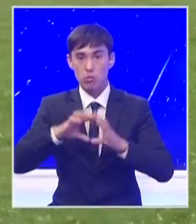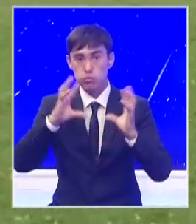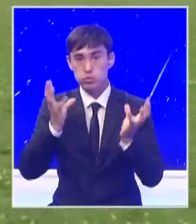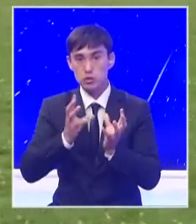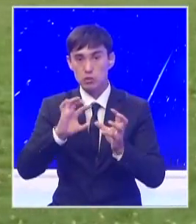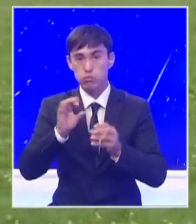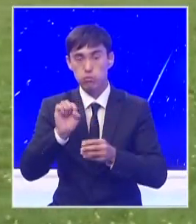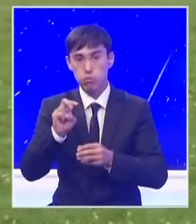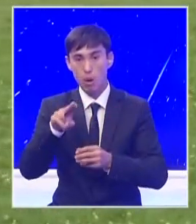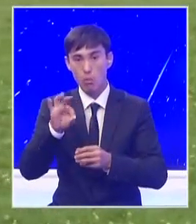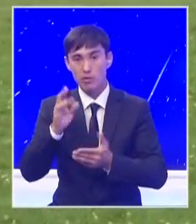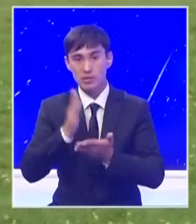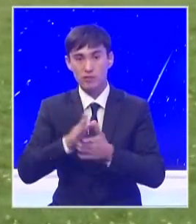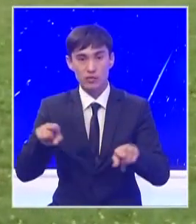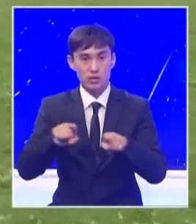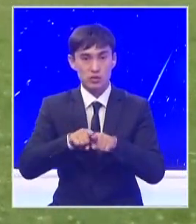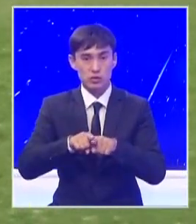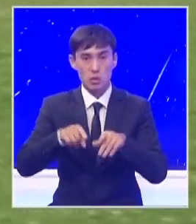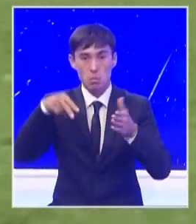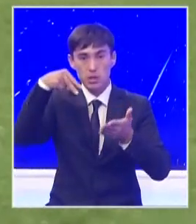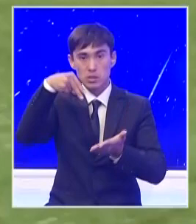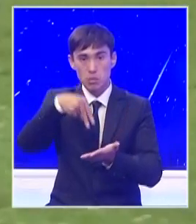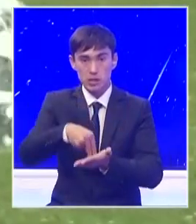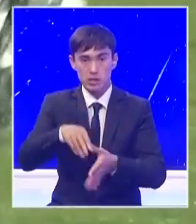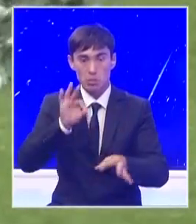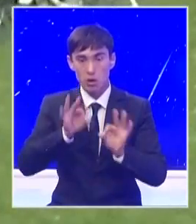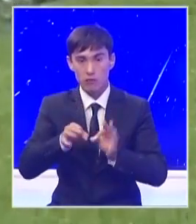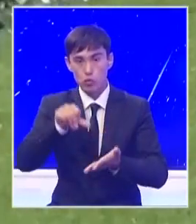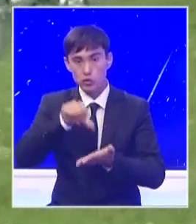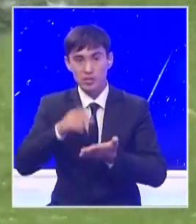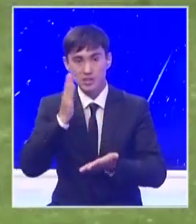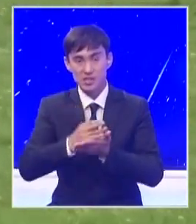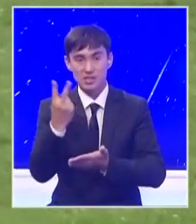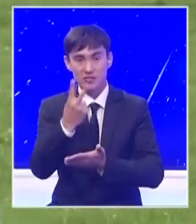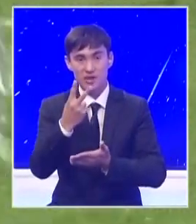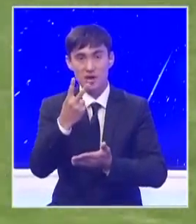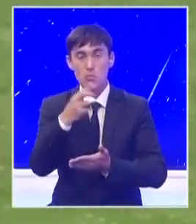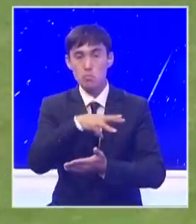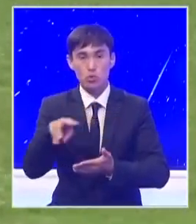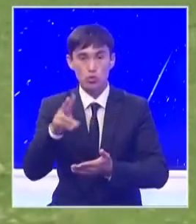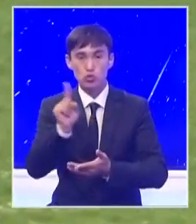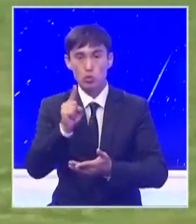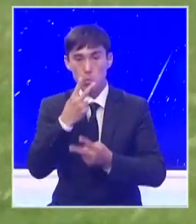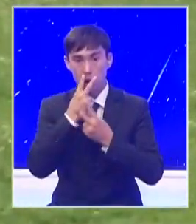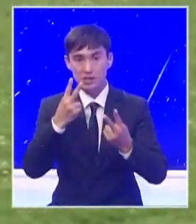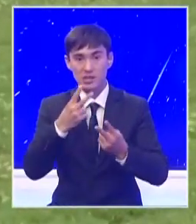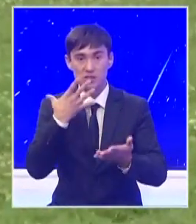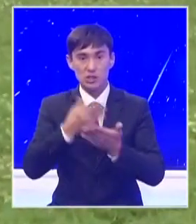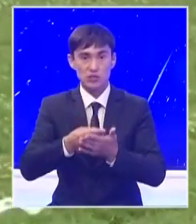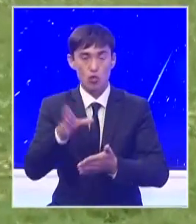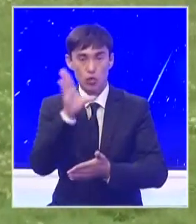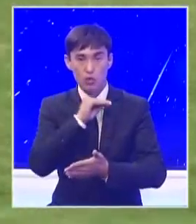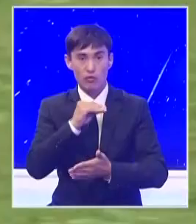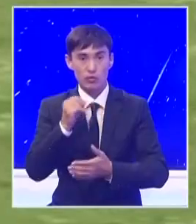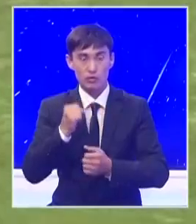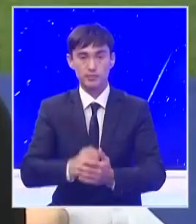помпоны. Делать все синхронно и приземляться правильно. У участниц есть всего 2,5 минуты, чтобы продемонстрировать свою ловкость